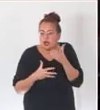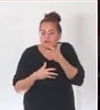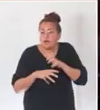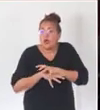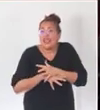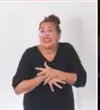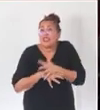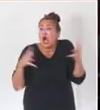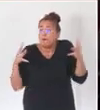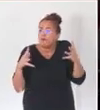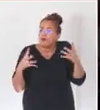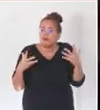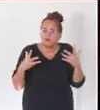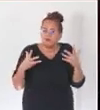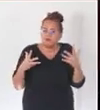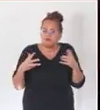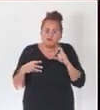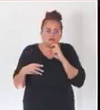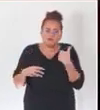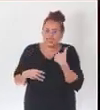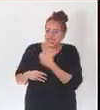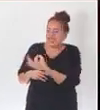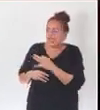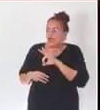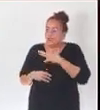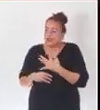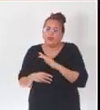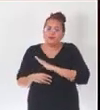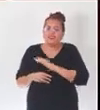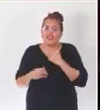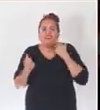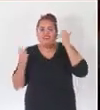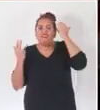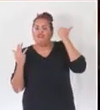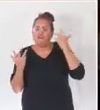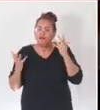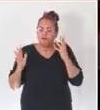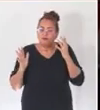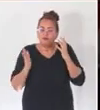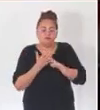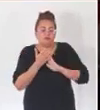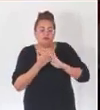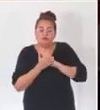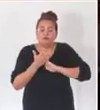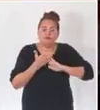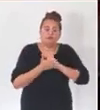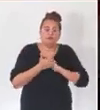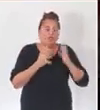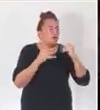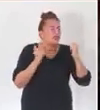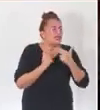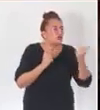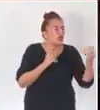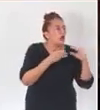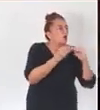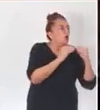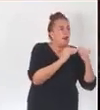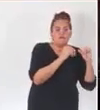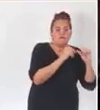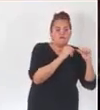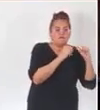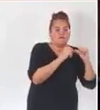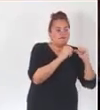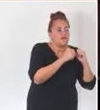France insoumise, mais tout en disant vous ramenez ici à Bordeaux les problèmes de l'Assemblée nationale. La France insoumise, elle n'est